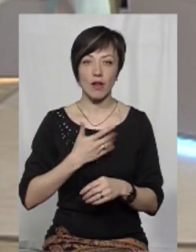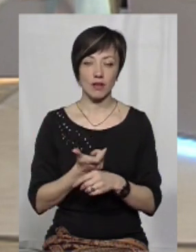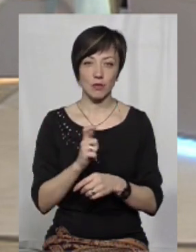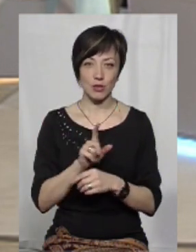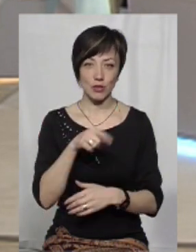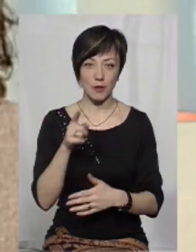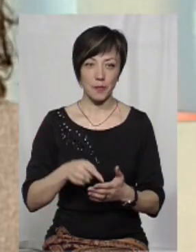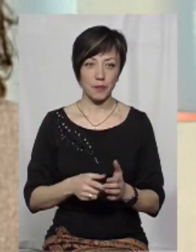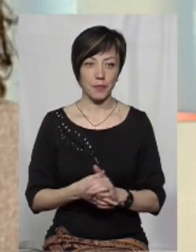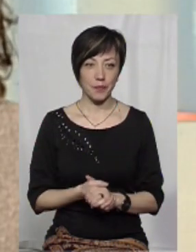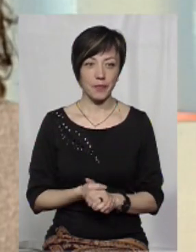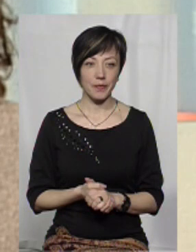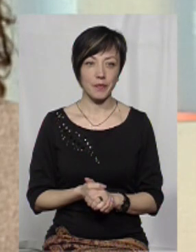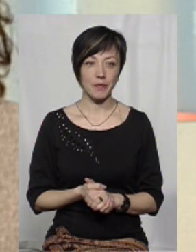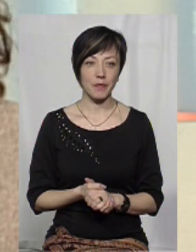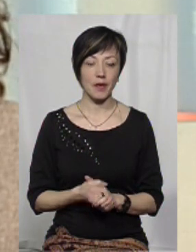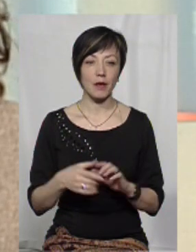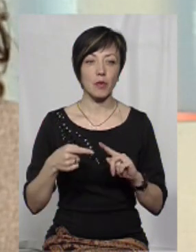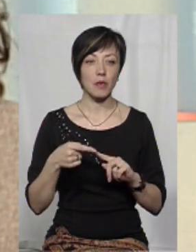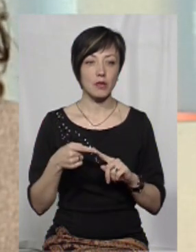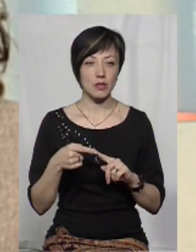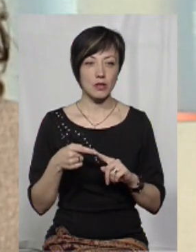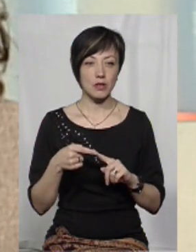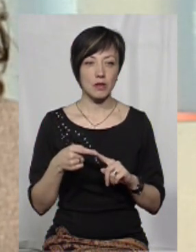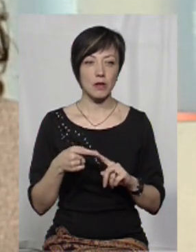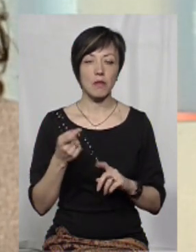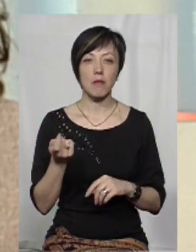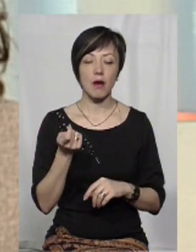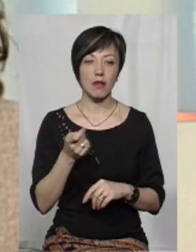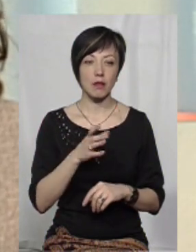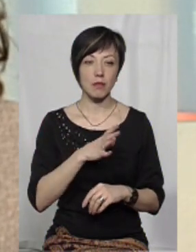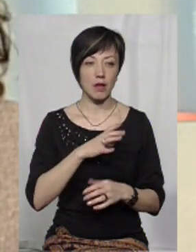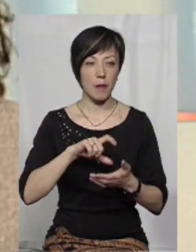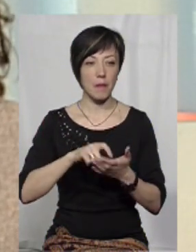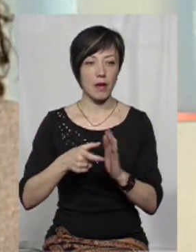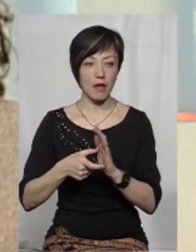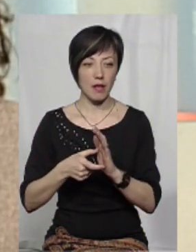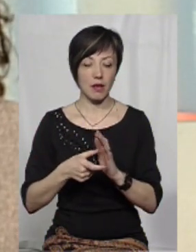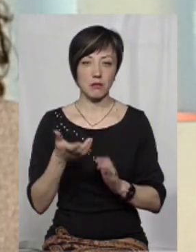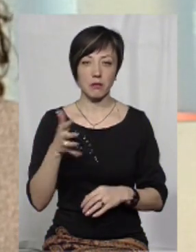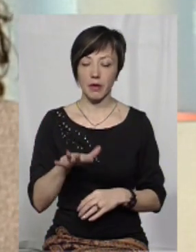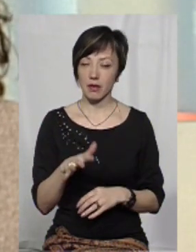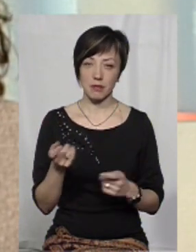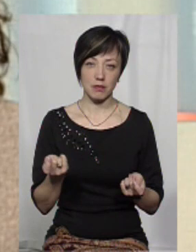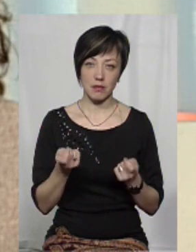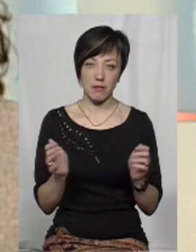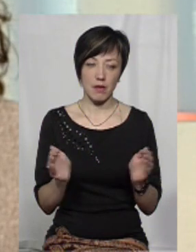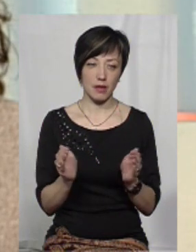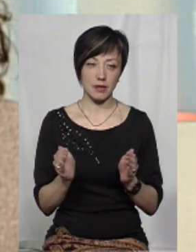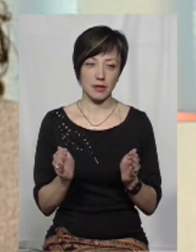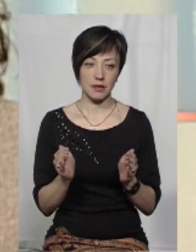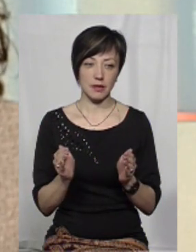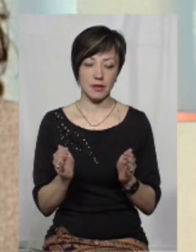хвилювало найбільше? По-перше, очень мало было палат самих, 5 палат